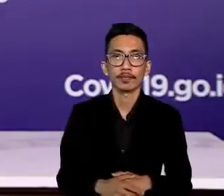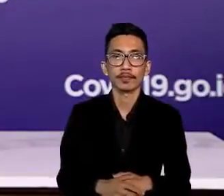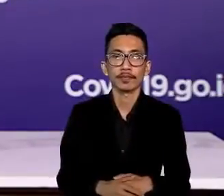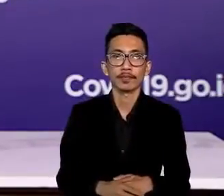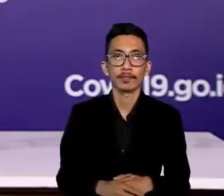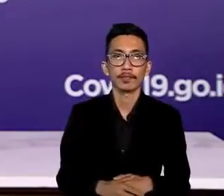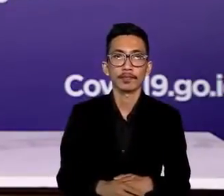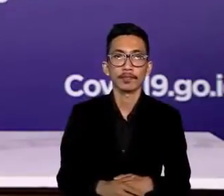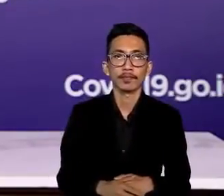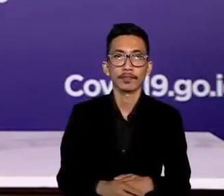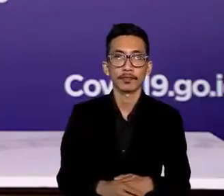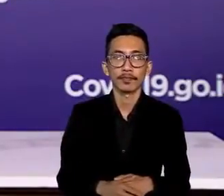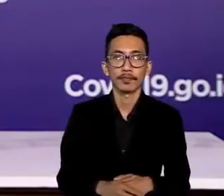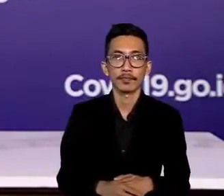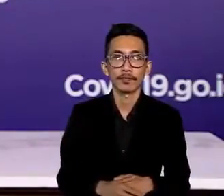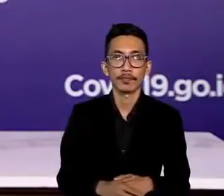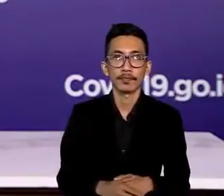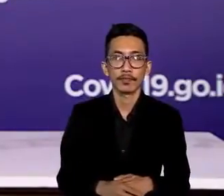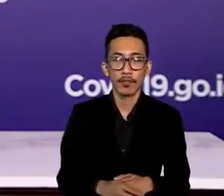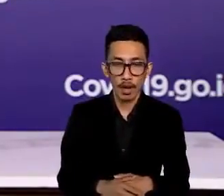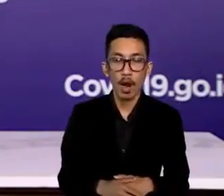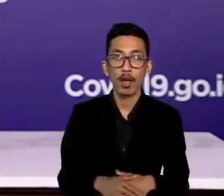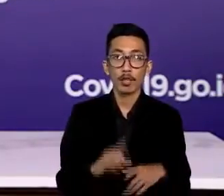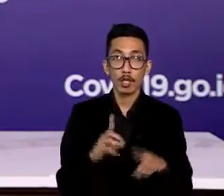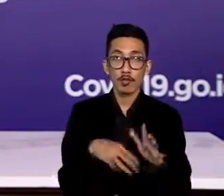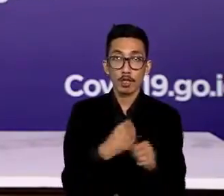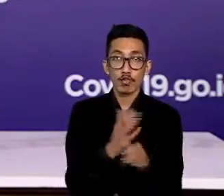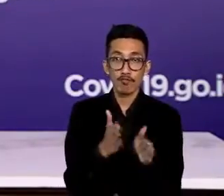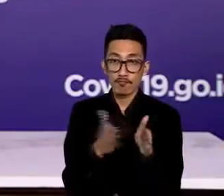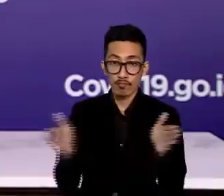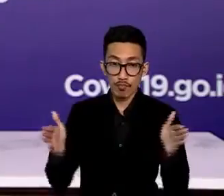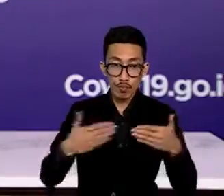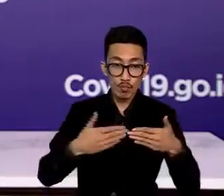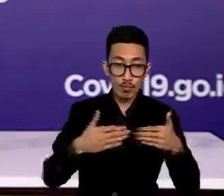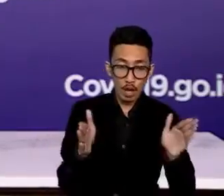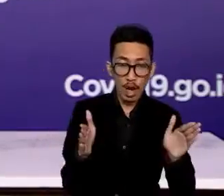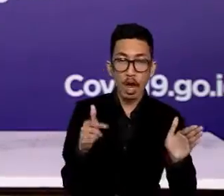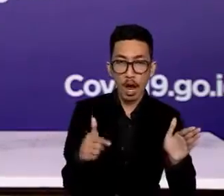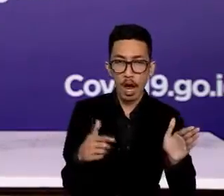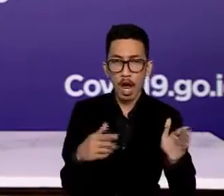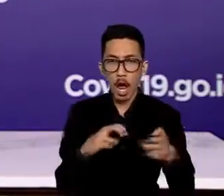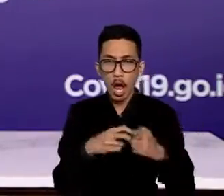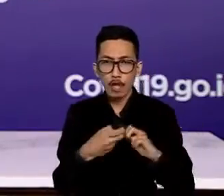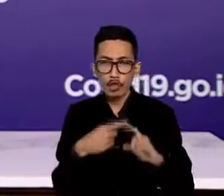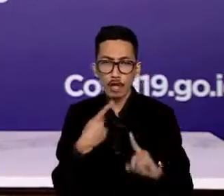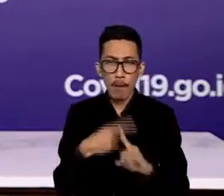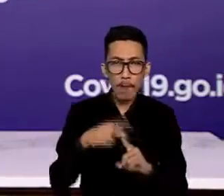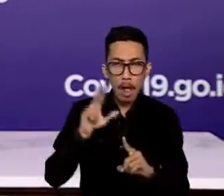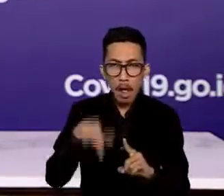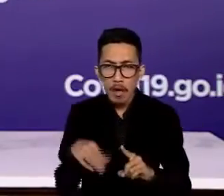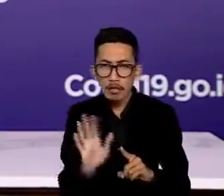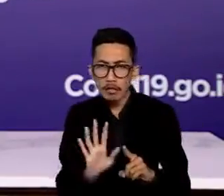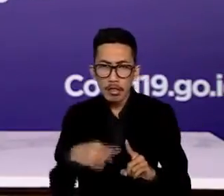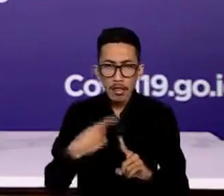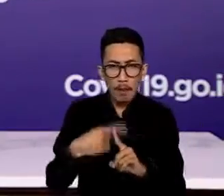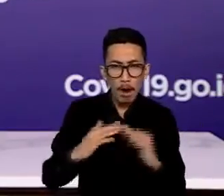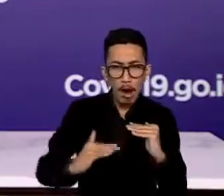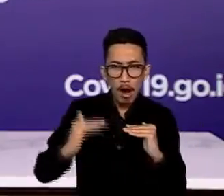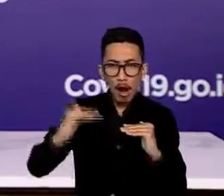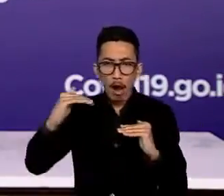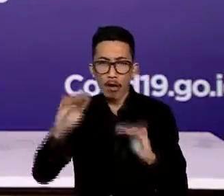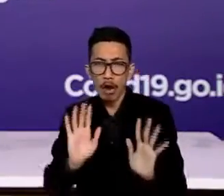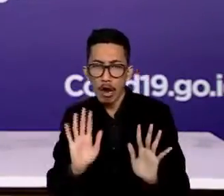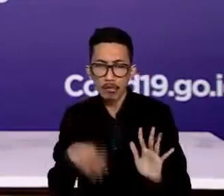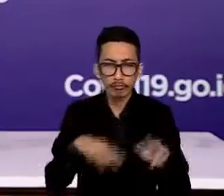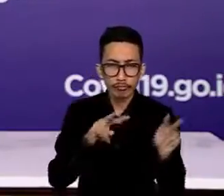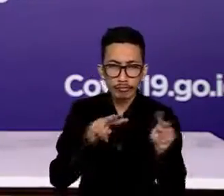dapat menentukan apakah pembukaan ini berdampak pada kenaikan kasus atau tidak Hai Jika ternyata sektor-sektor yang